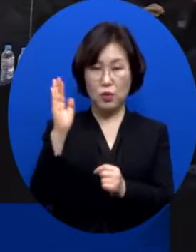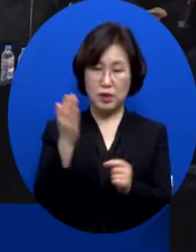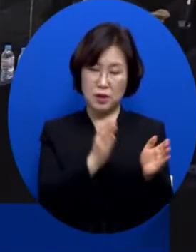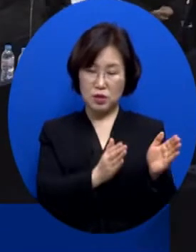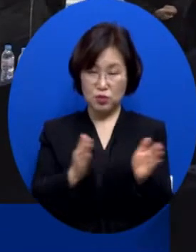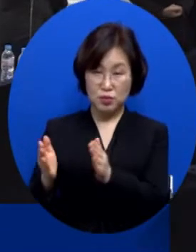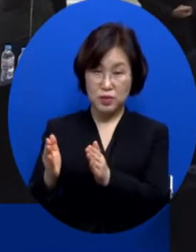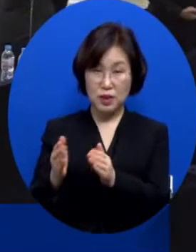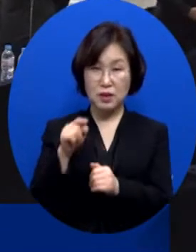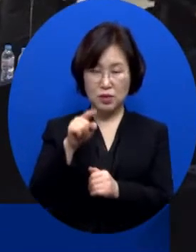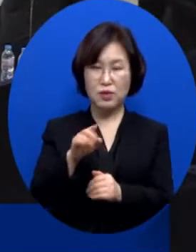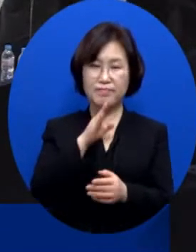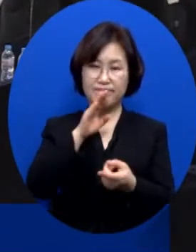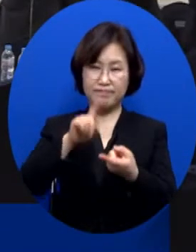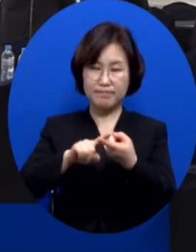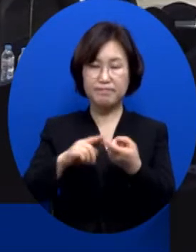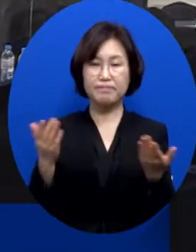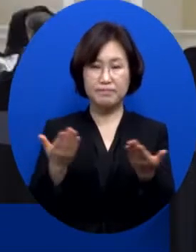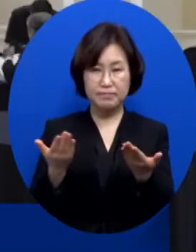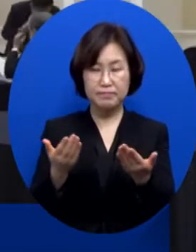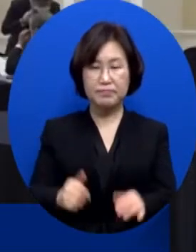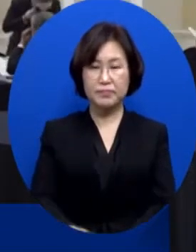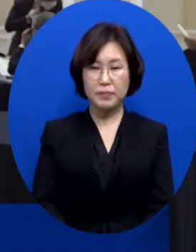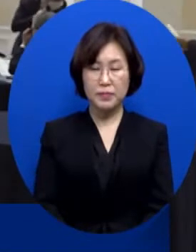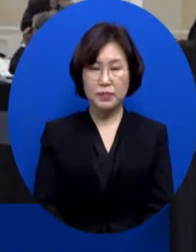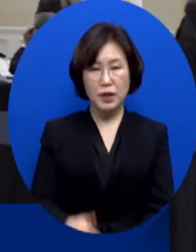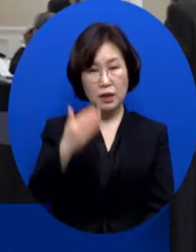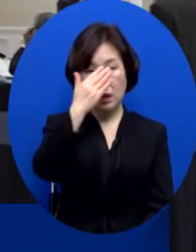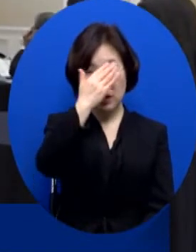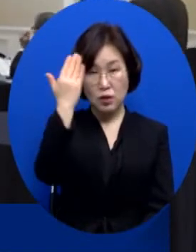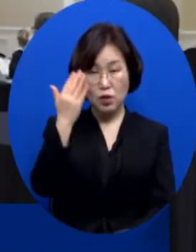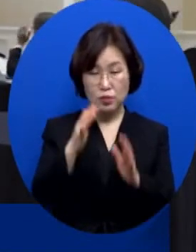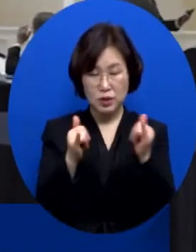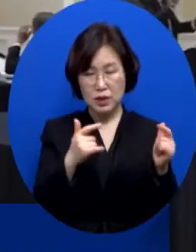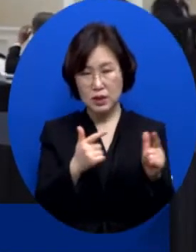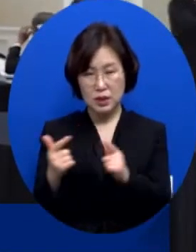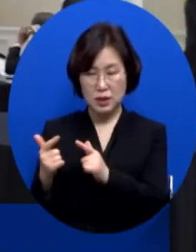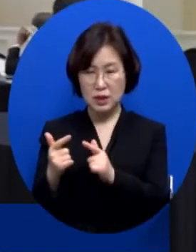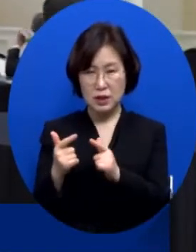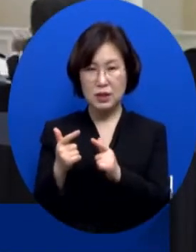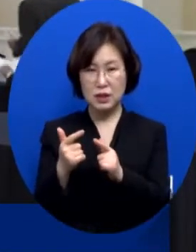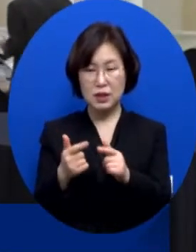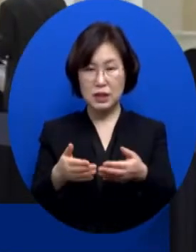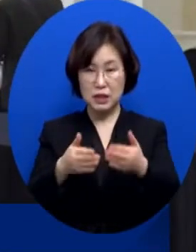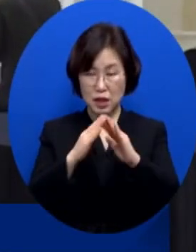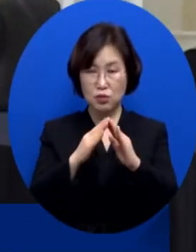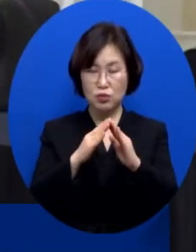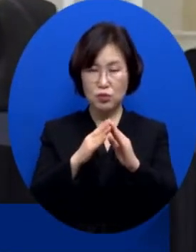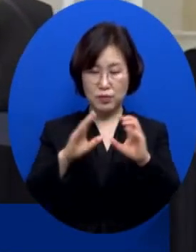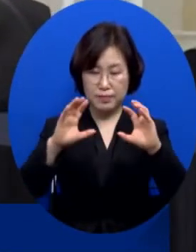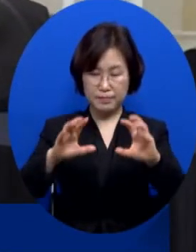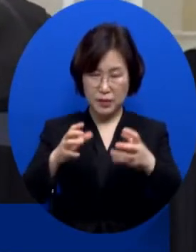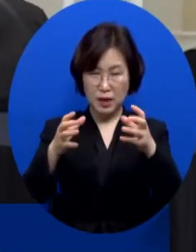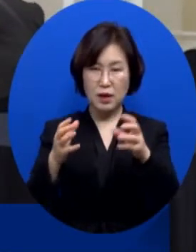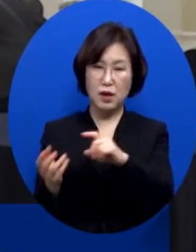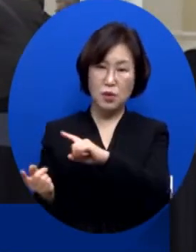것이 마땅하다고 생각해서 젊은이들을 세워가고 나라를 세워가는데